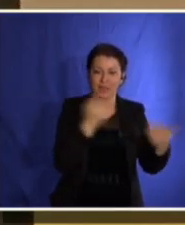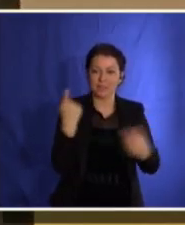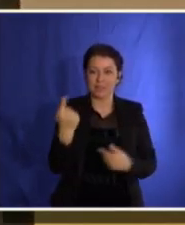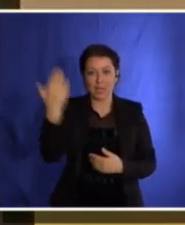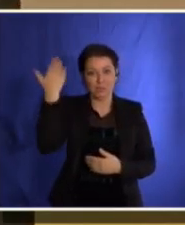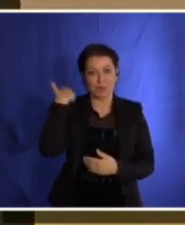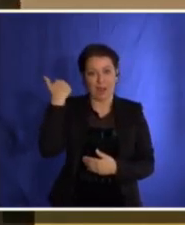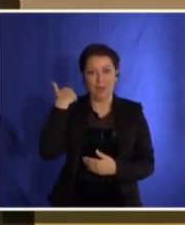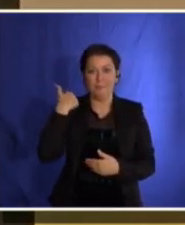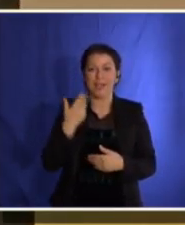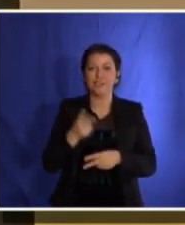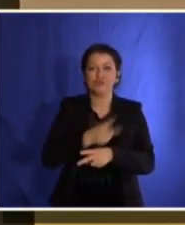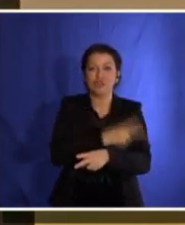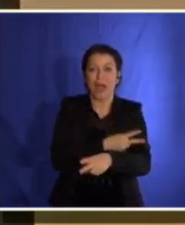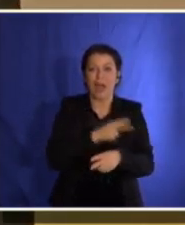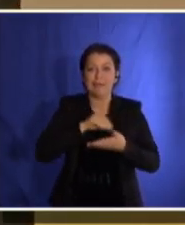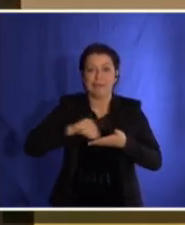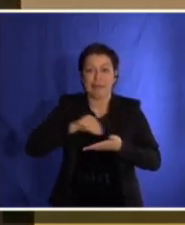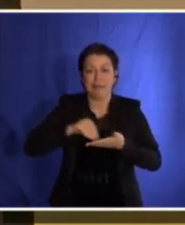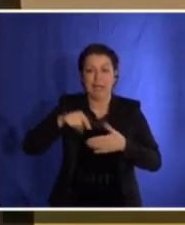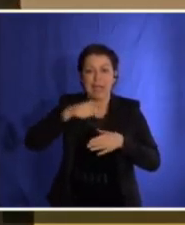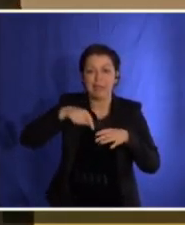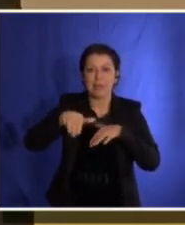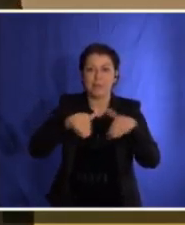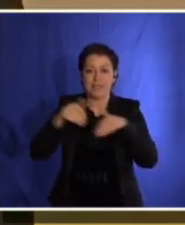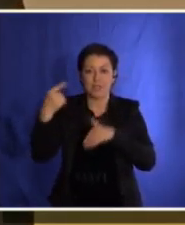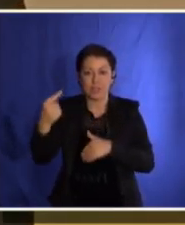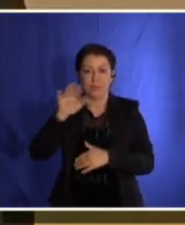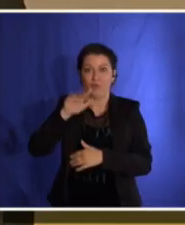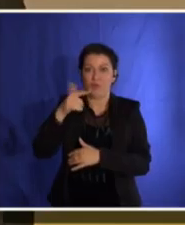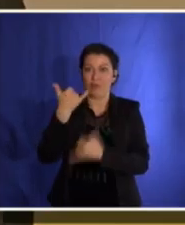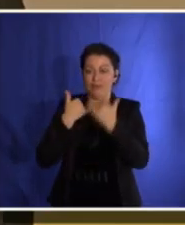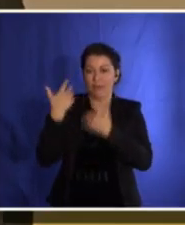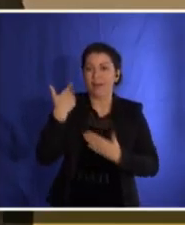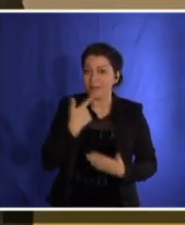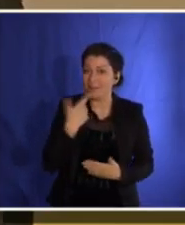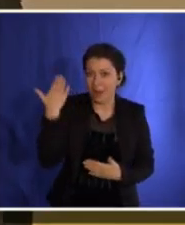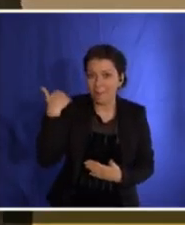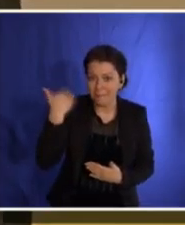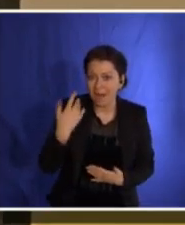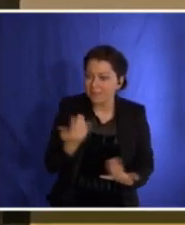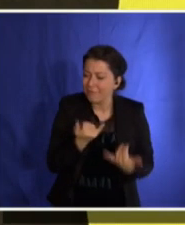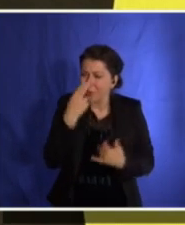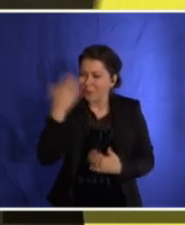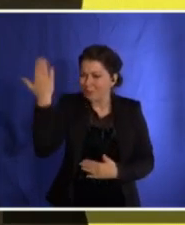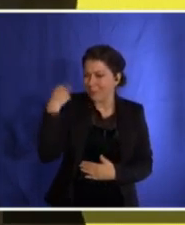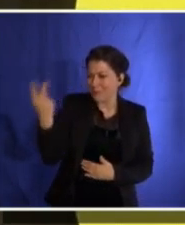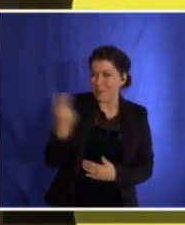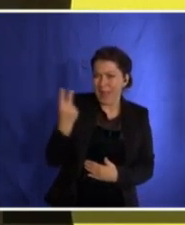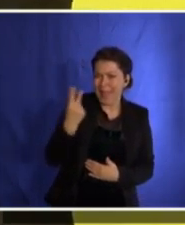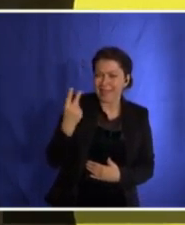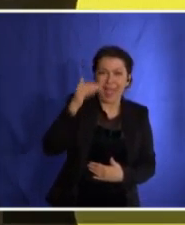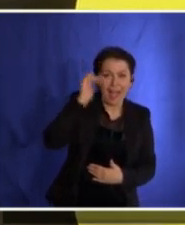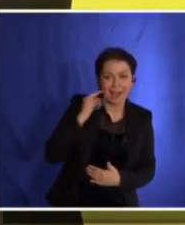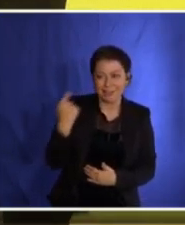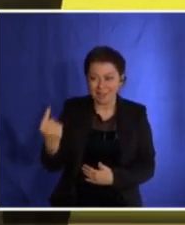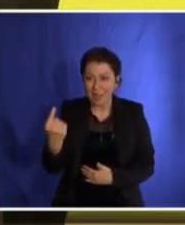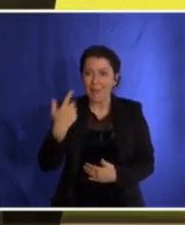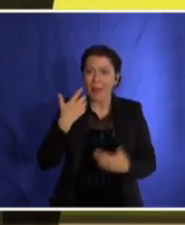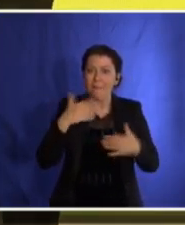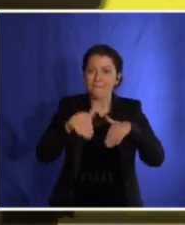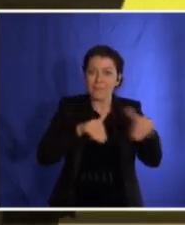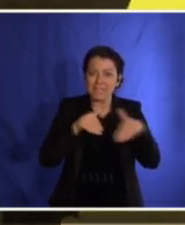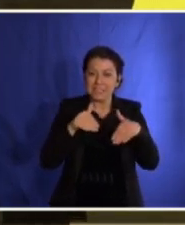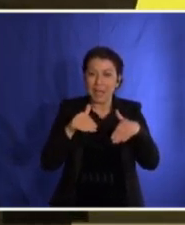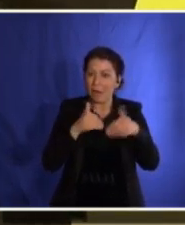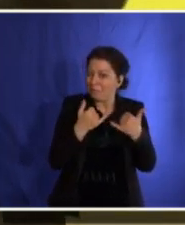im Innenministerium. Wie war so die Startphase, du mit Hanni im Ministerium? Naja, der Start war damals furchtbar, aber das